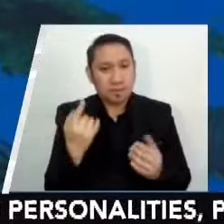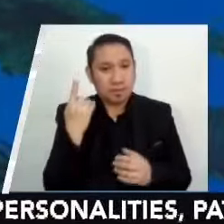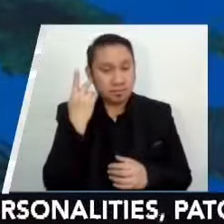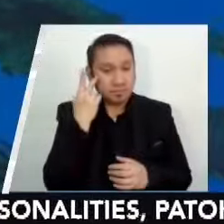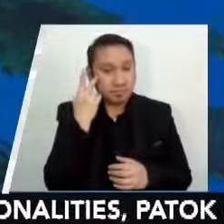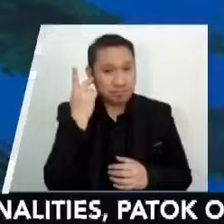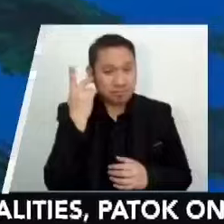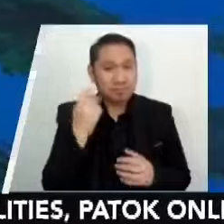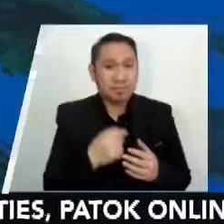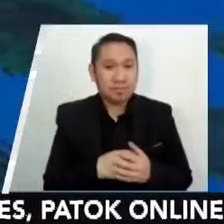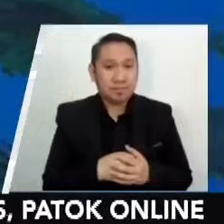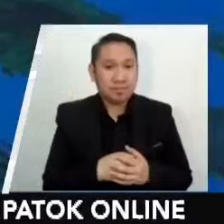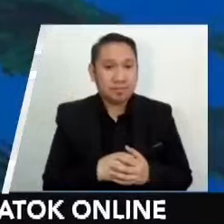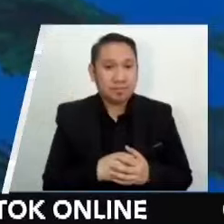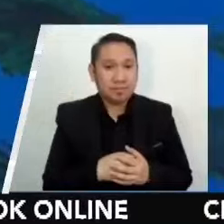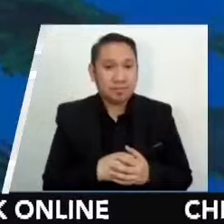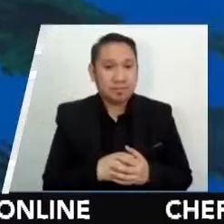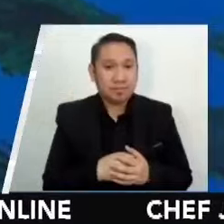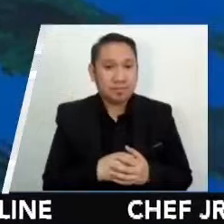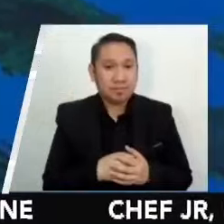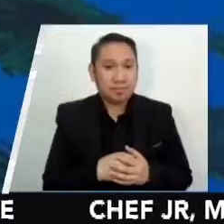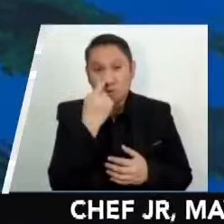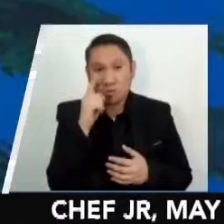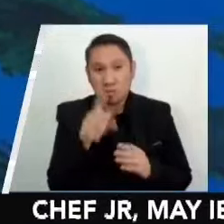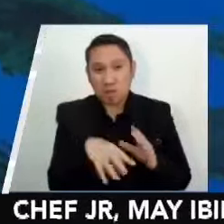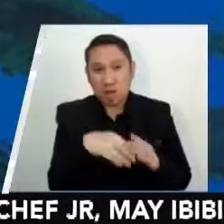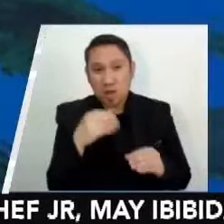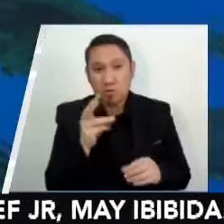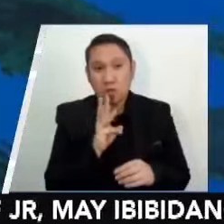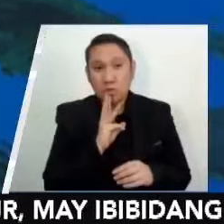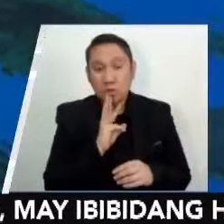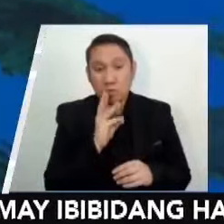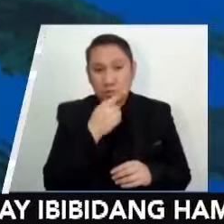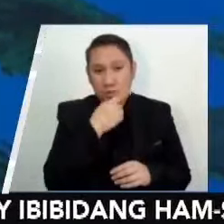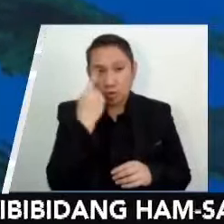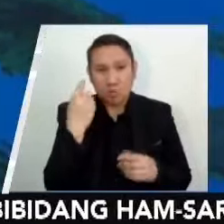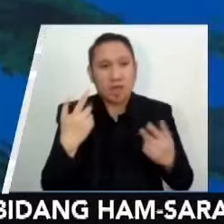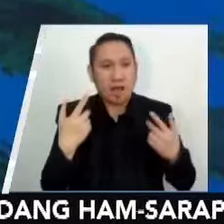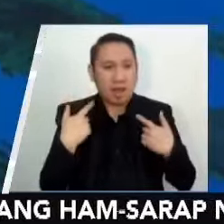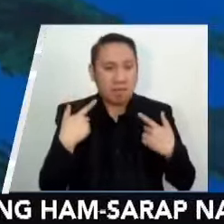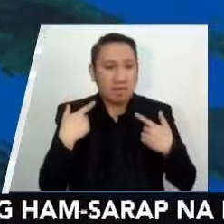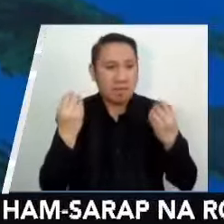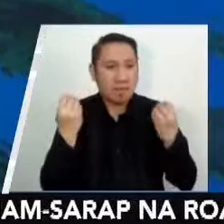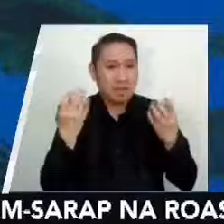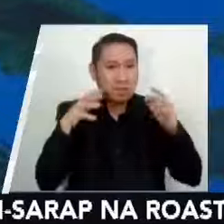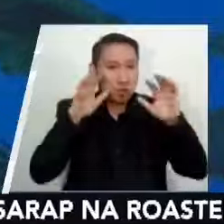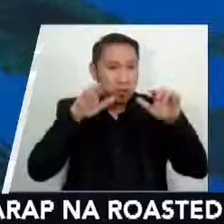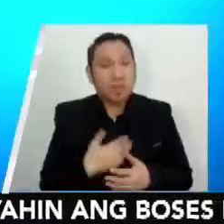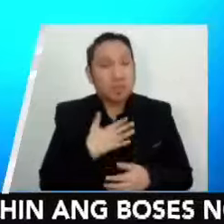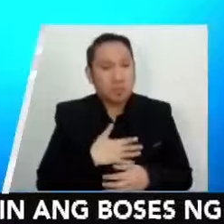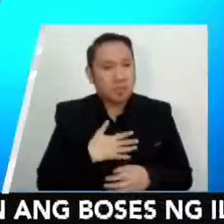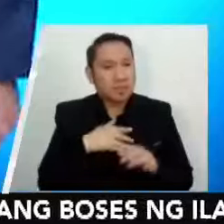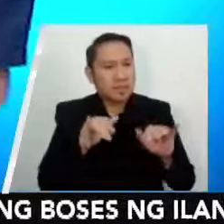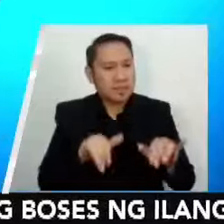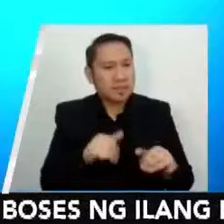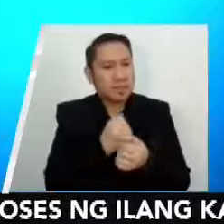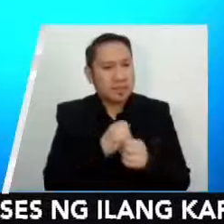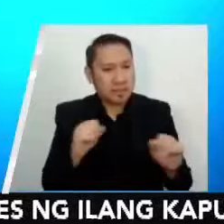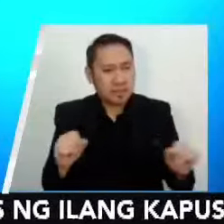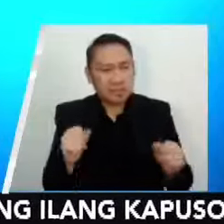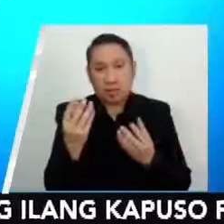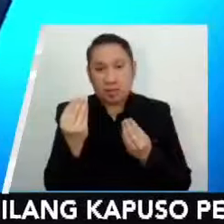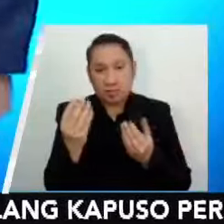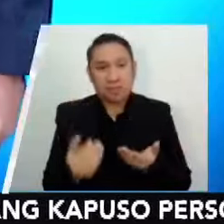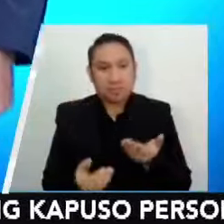ang pagre-release ng tubig mula sa mga dam matapos ang pagbagsak ng maraming ulan na dulot ng sunod-sunod na bagyo. Ako po si